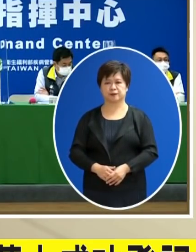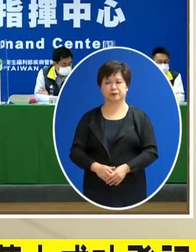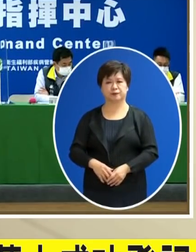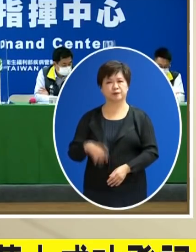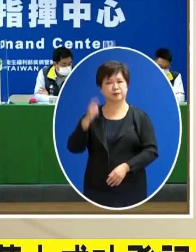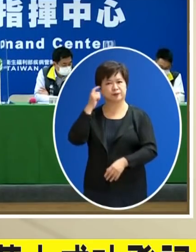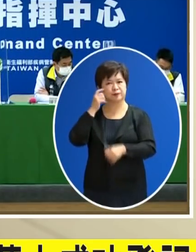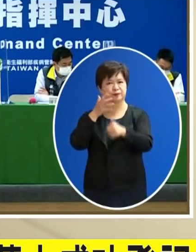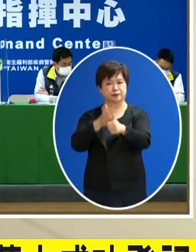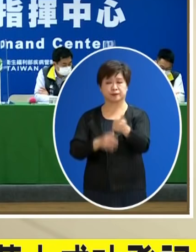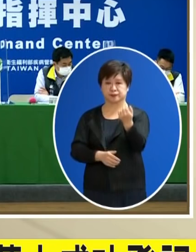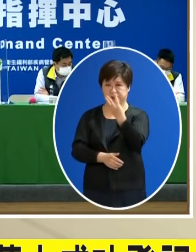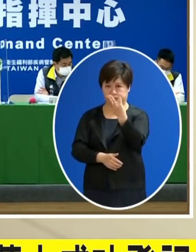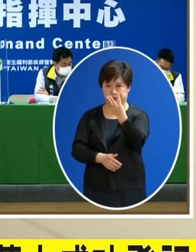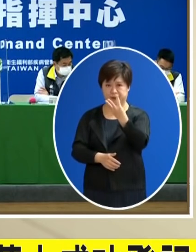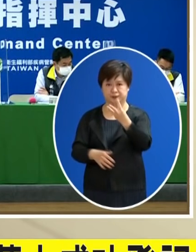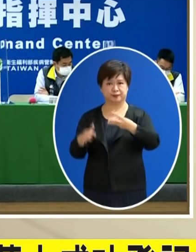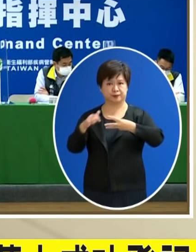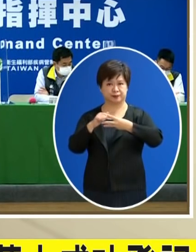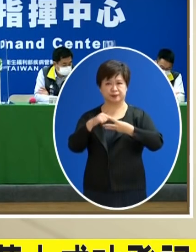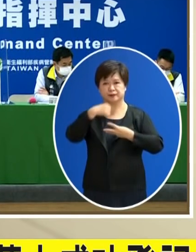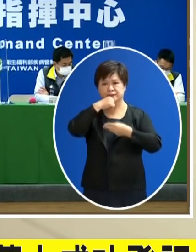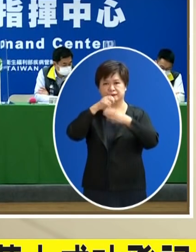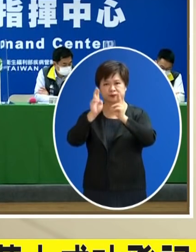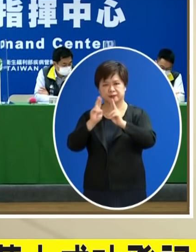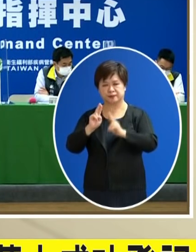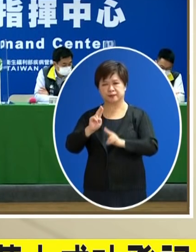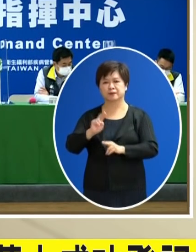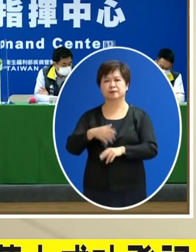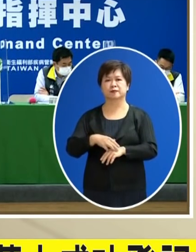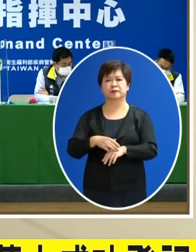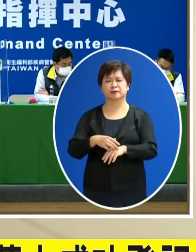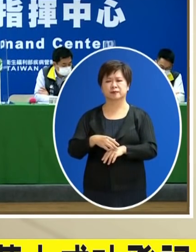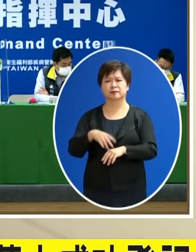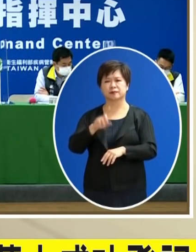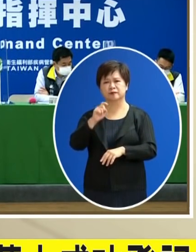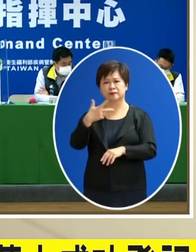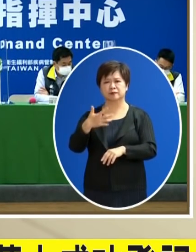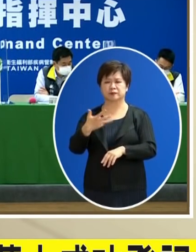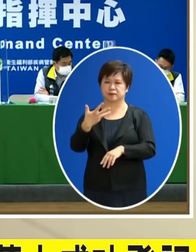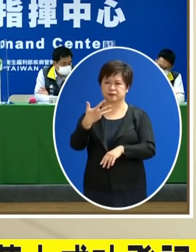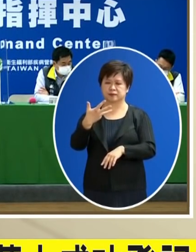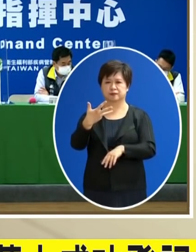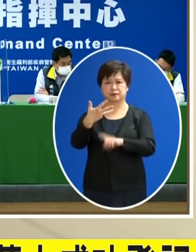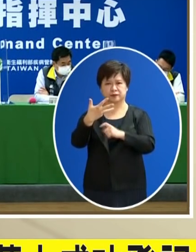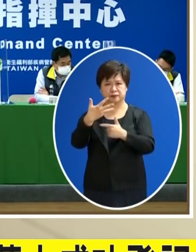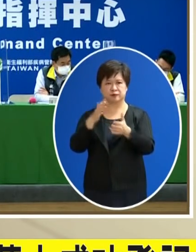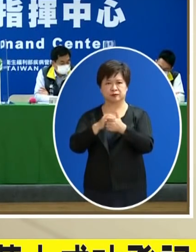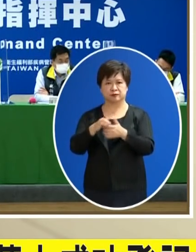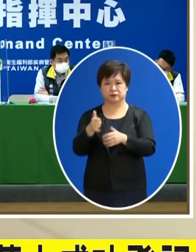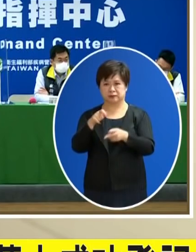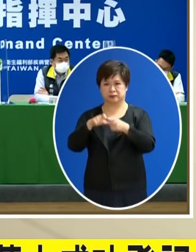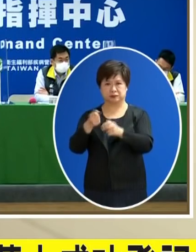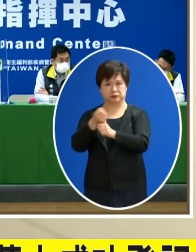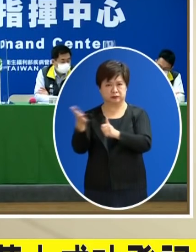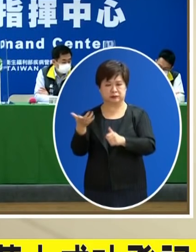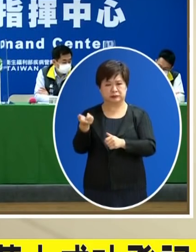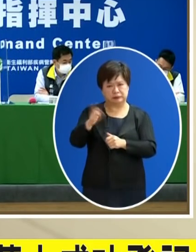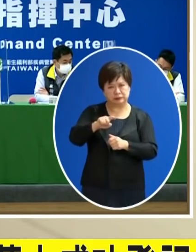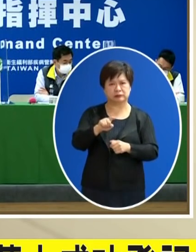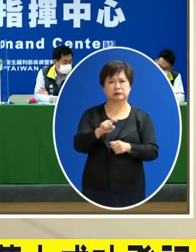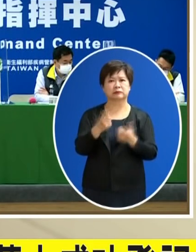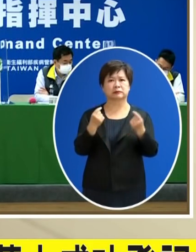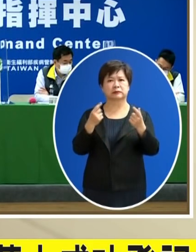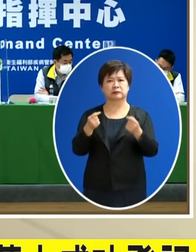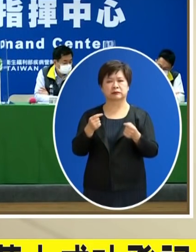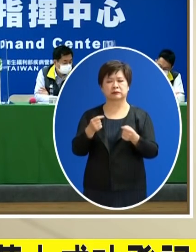指挥官好，这里有三题想请教。台电16号有员工确诊，但其实8月11号同办公室也有员工确诊，目前